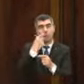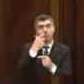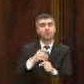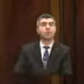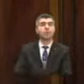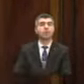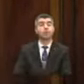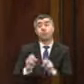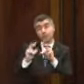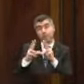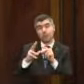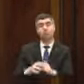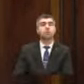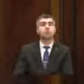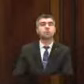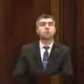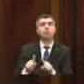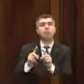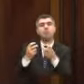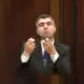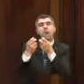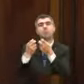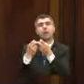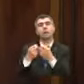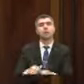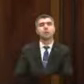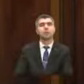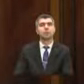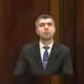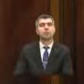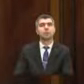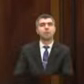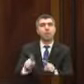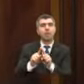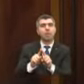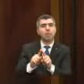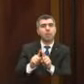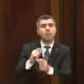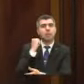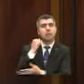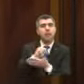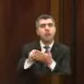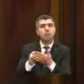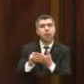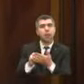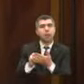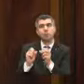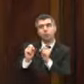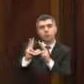فعلا. فمثلا نعطي موضوع ديال التحفيزات الجبائيه، تقدمت مجموعه من